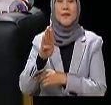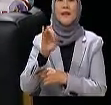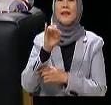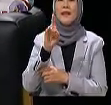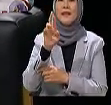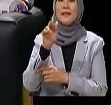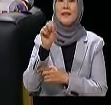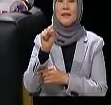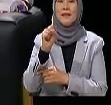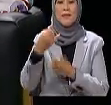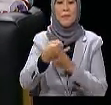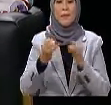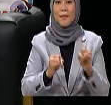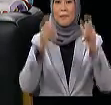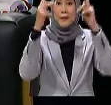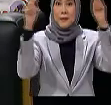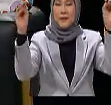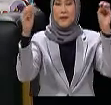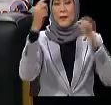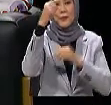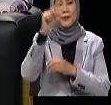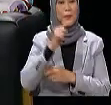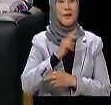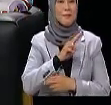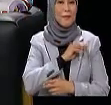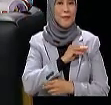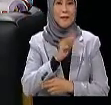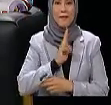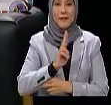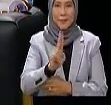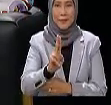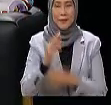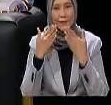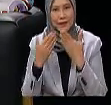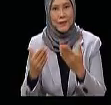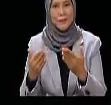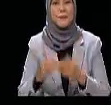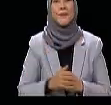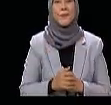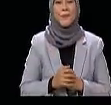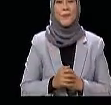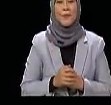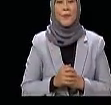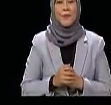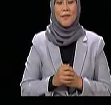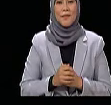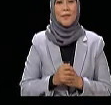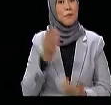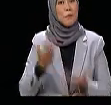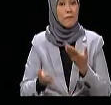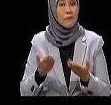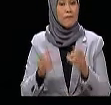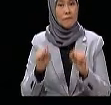Idris Ahmad mencuri jabatan Perdana Menteri untuk halnya walau agama fuchai lagi bywifi cari retrospektif nya mungkin